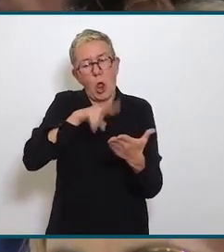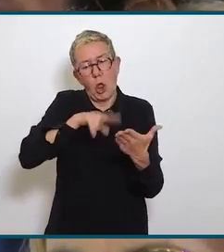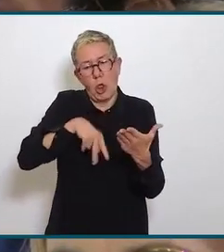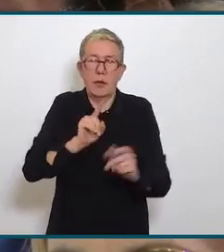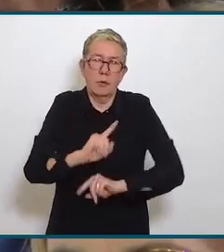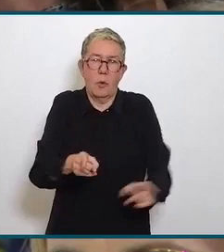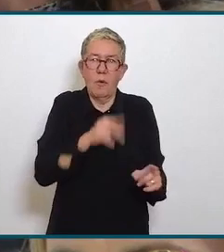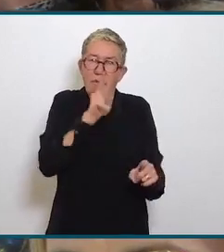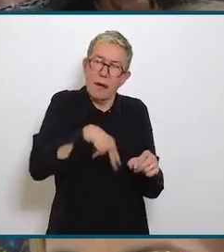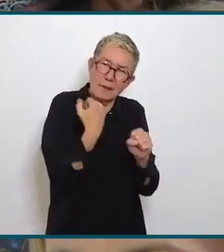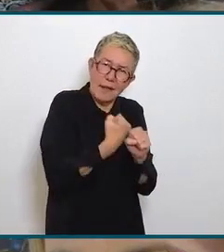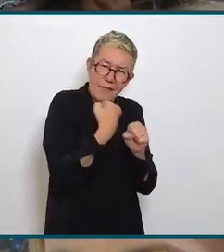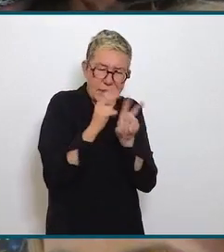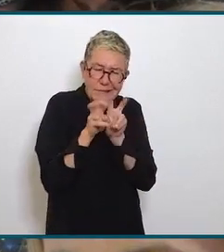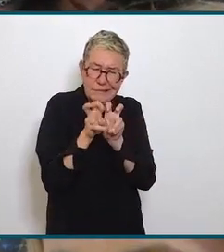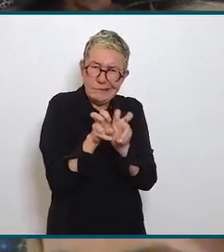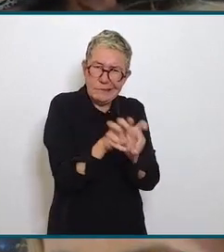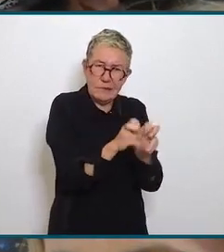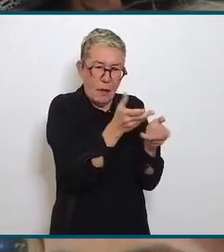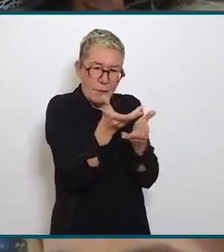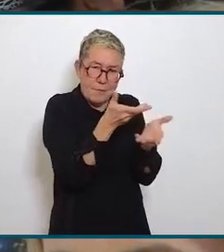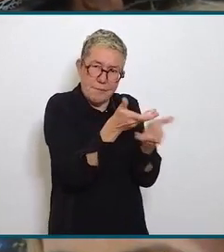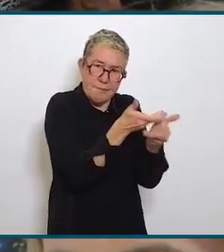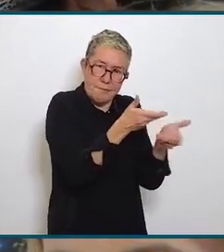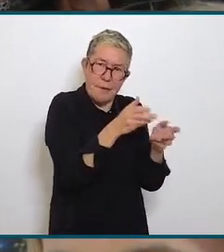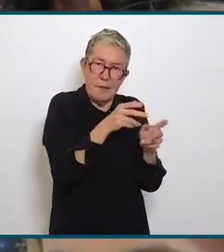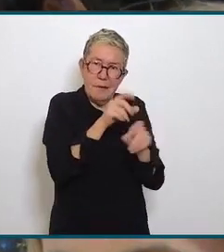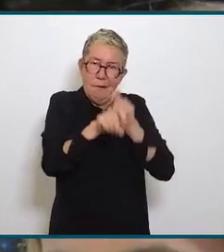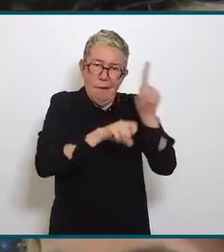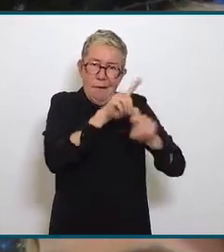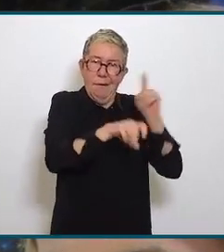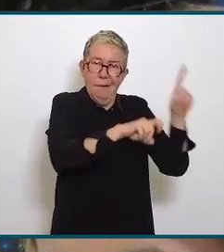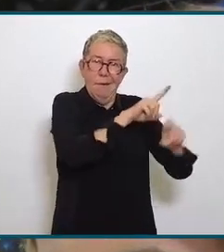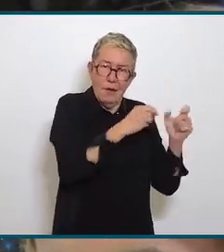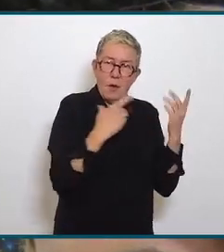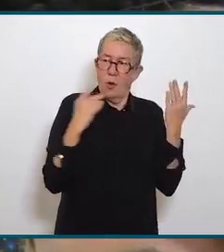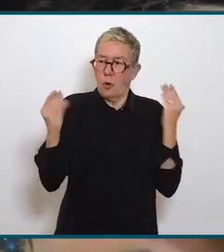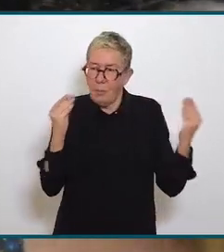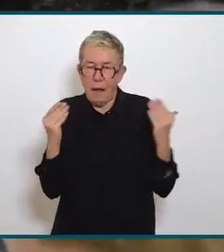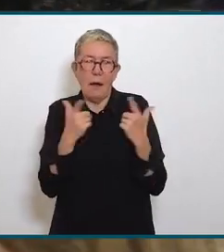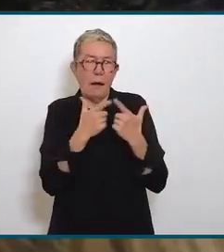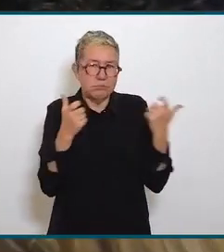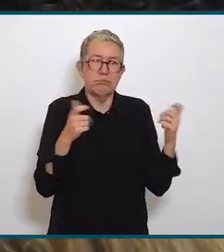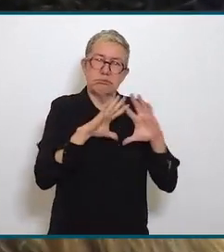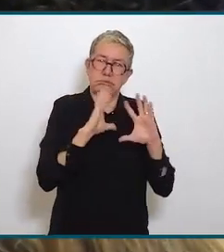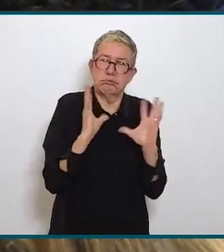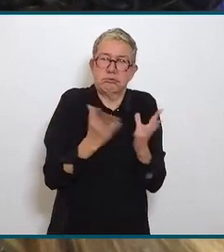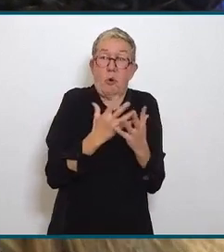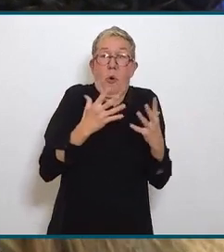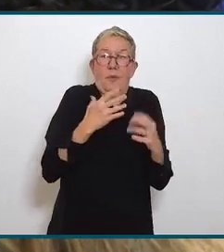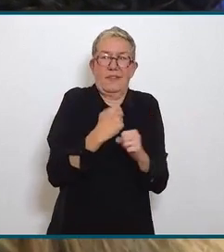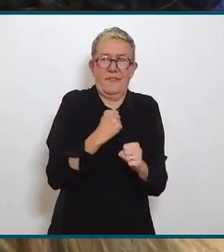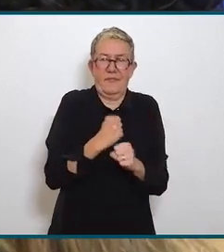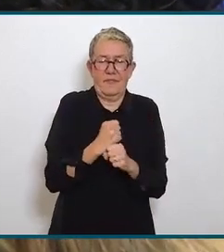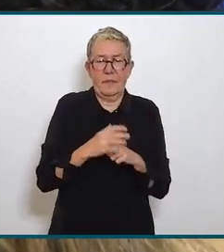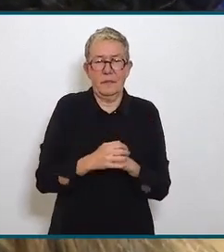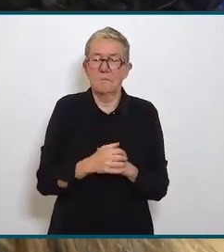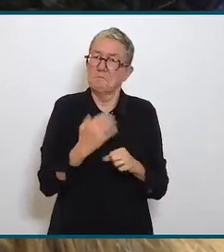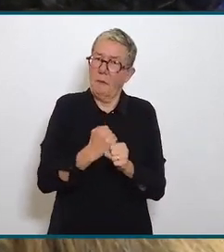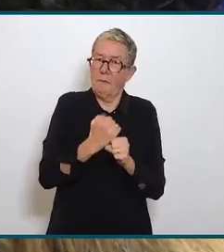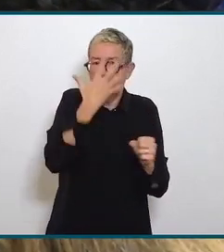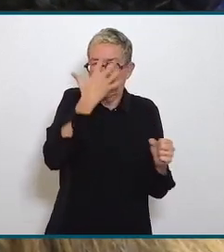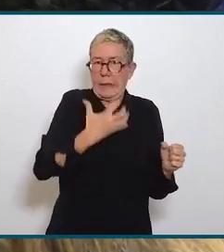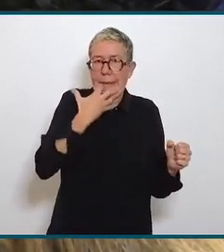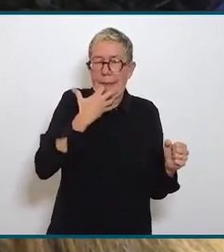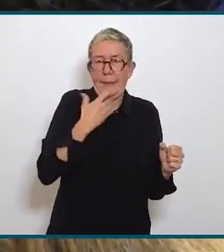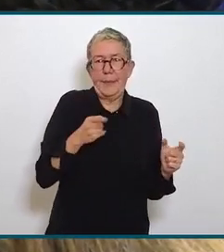travail minutieux d'analyse, d'échange et d'audition, de comparaison également. En somme, un travail sérieux,